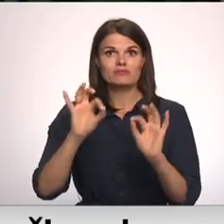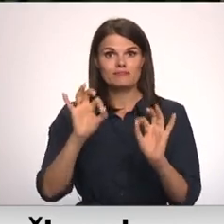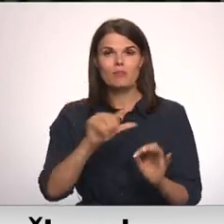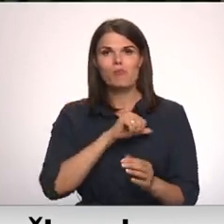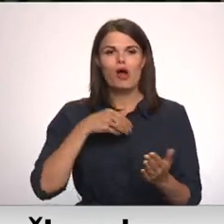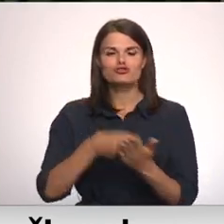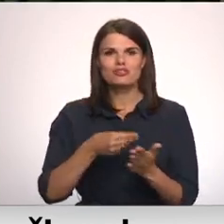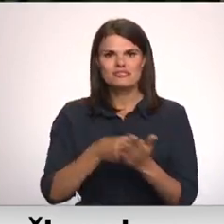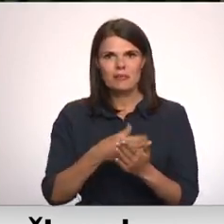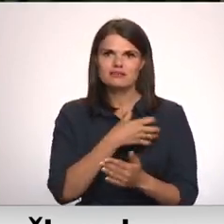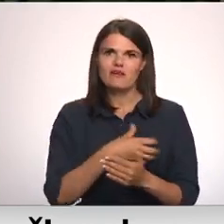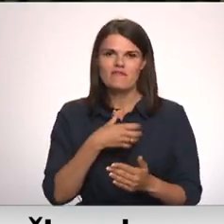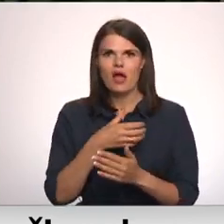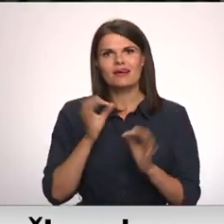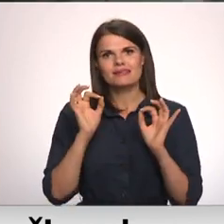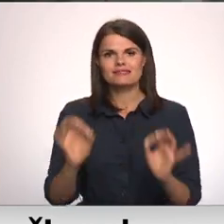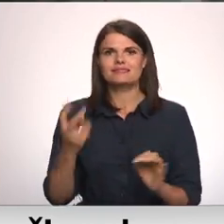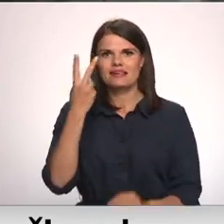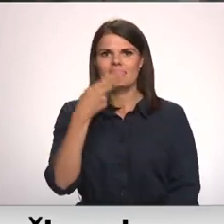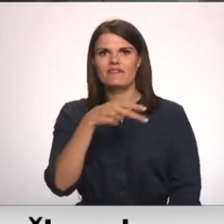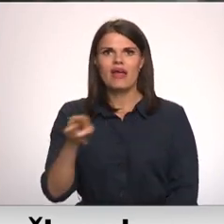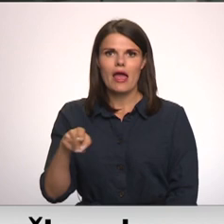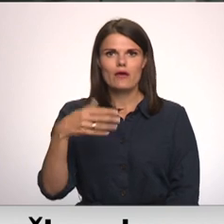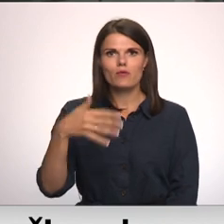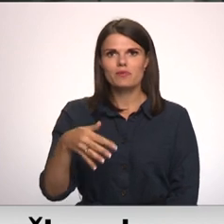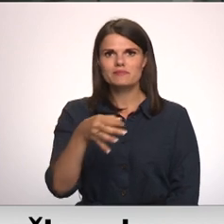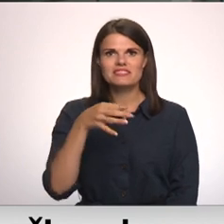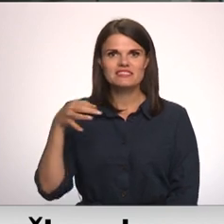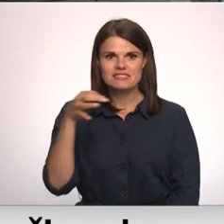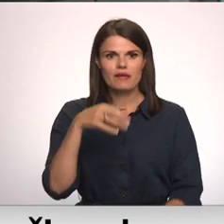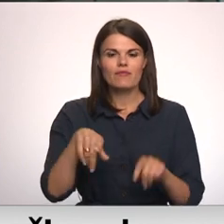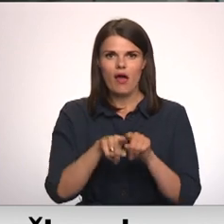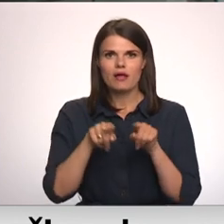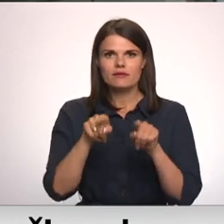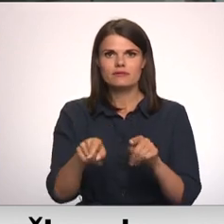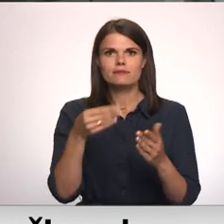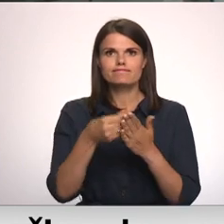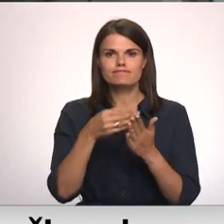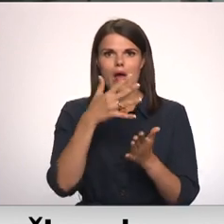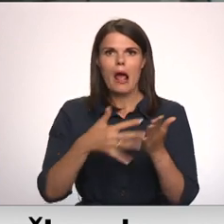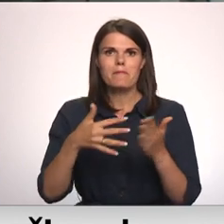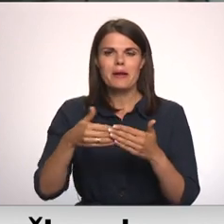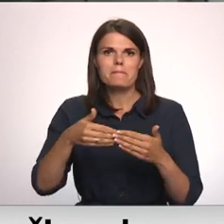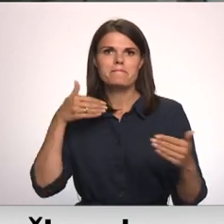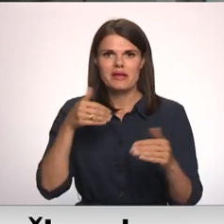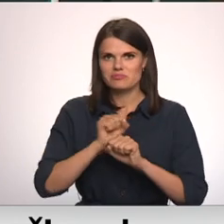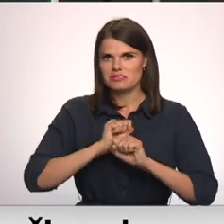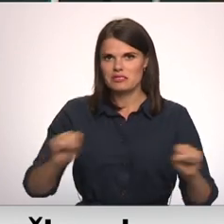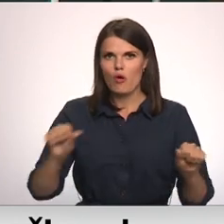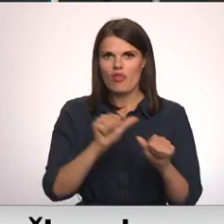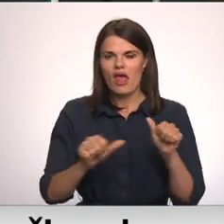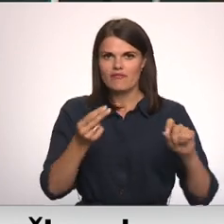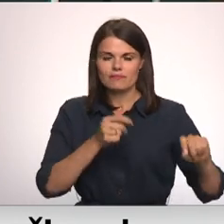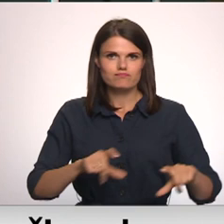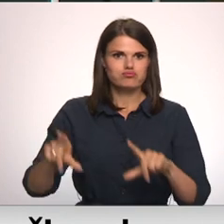no transporta, vajadzētu maksāt ap 2,50 eiro. Un arī šī summa ir aprēķināta pirms straujā degvielas cenu kāpuma.